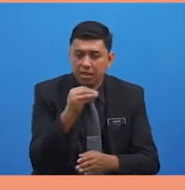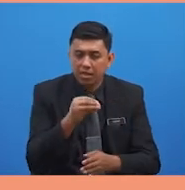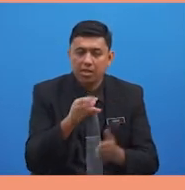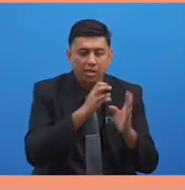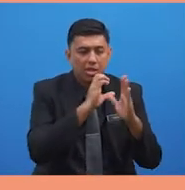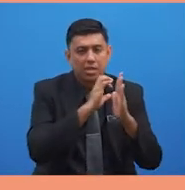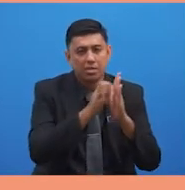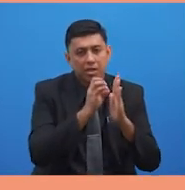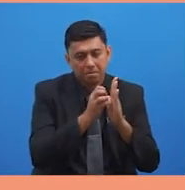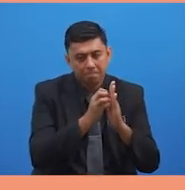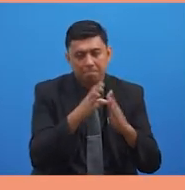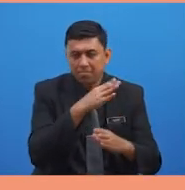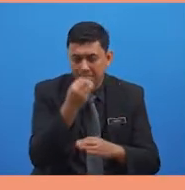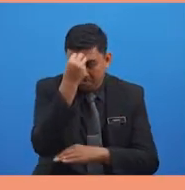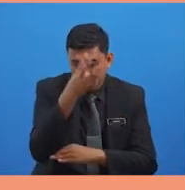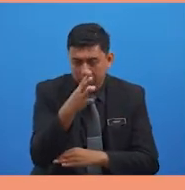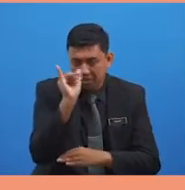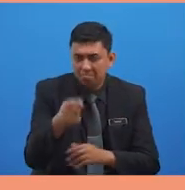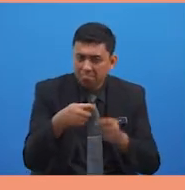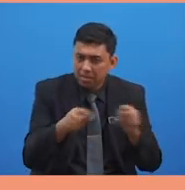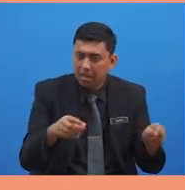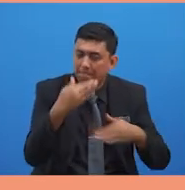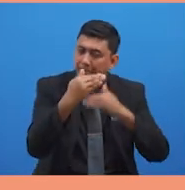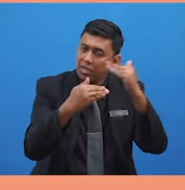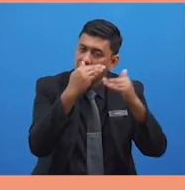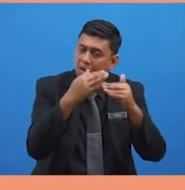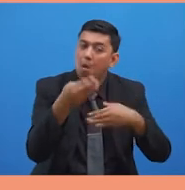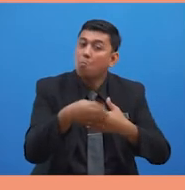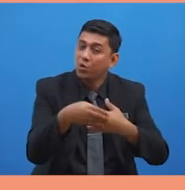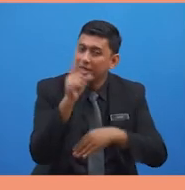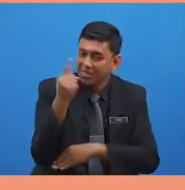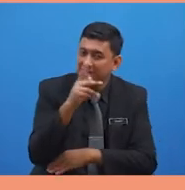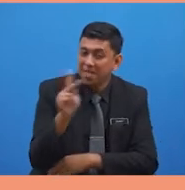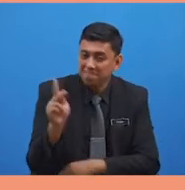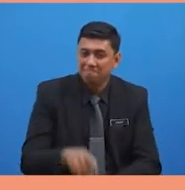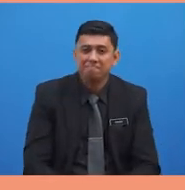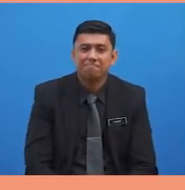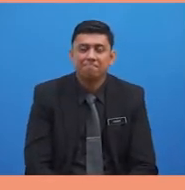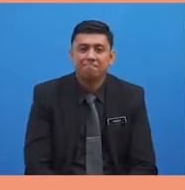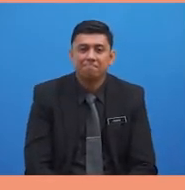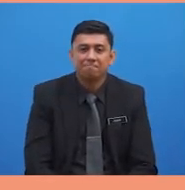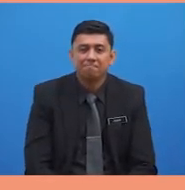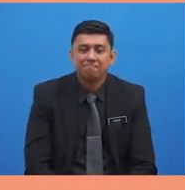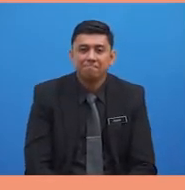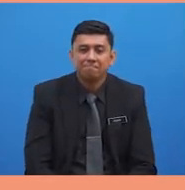data serta maklumat yang telah kita bina. Mudah saja, kan?